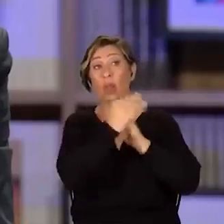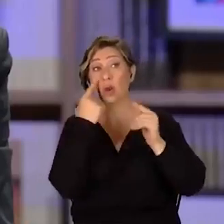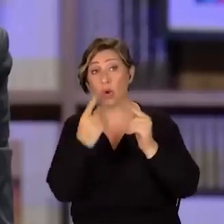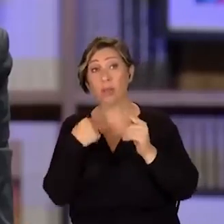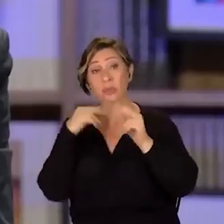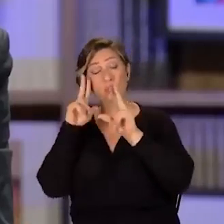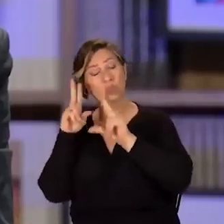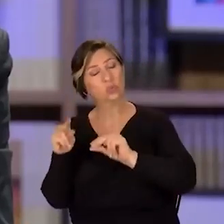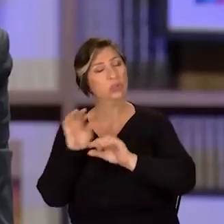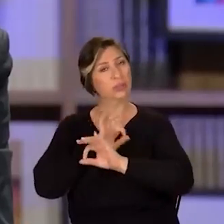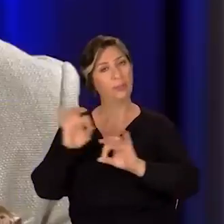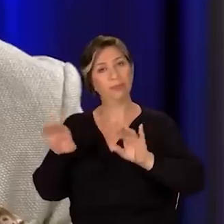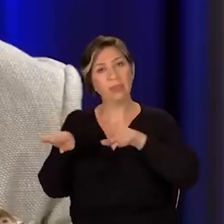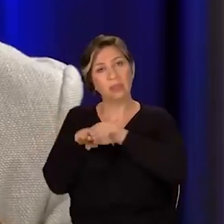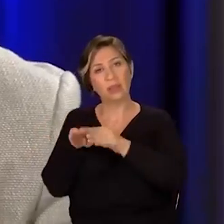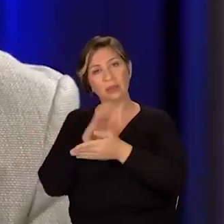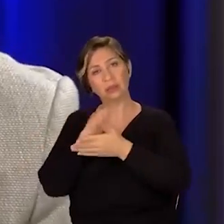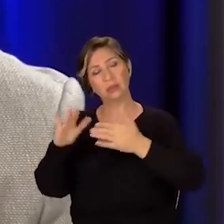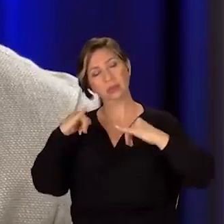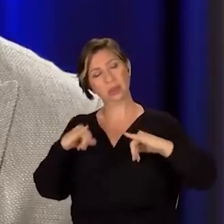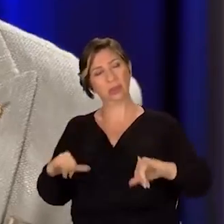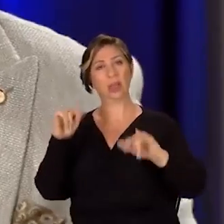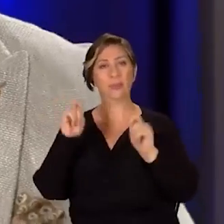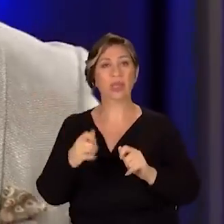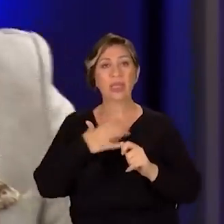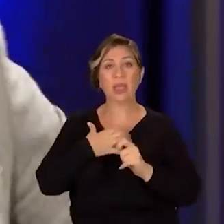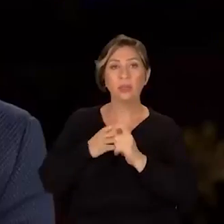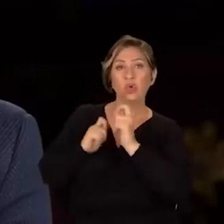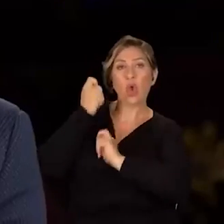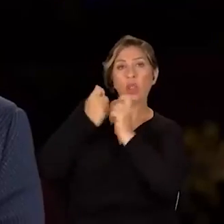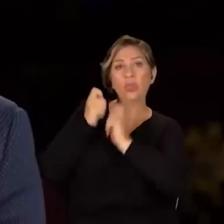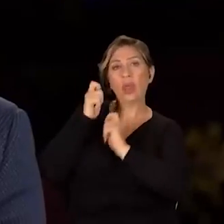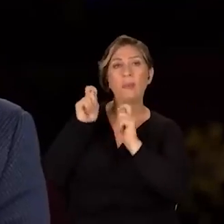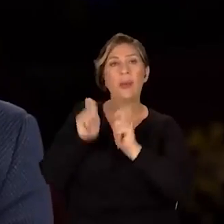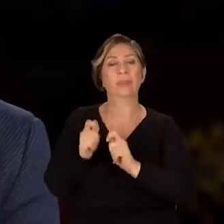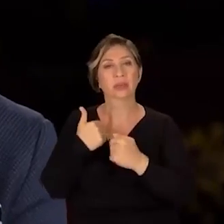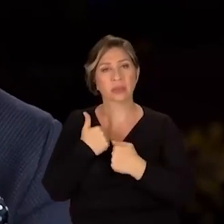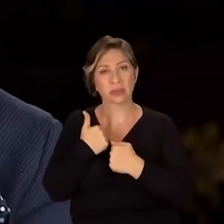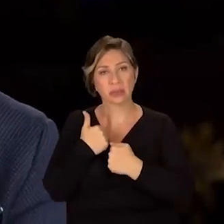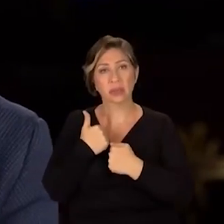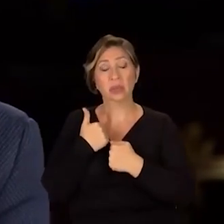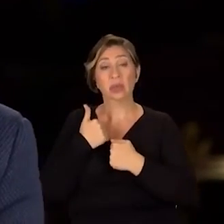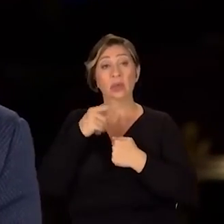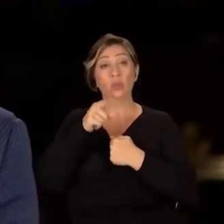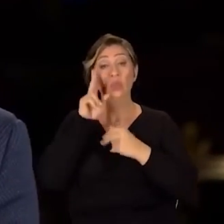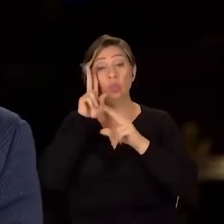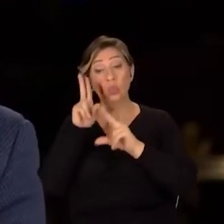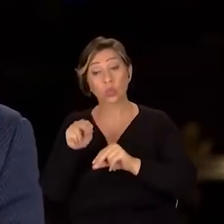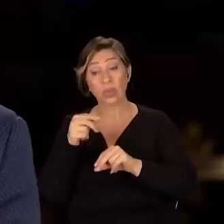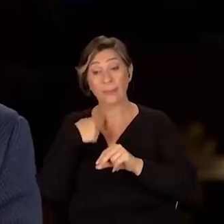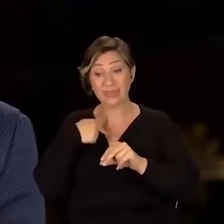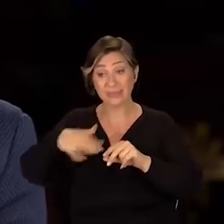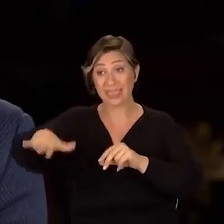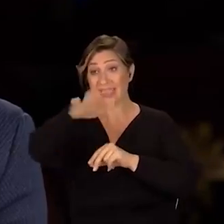biz uykumuzu bir şekilde kendimizi dinlendirecek hale daha getirdik. Efektif uyuyor olabiliriz hani derinlik açısından ama bu uykudan bizim o